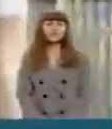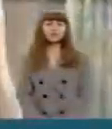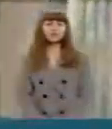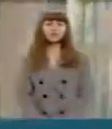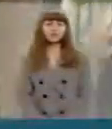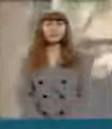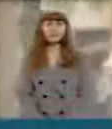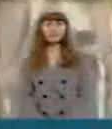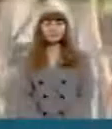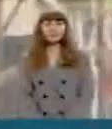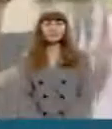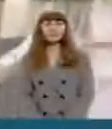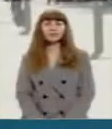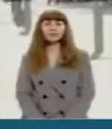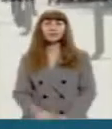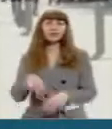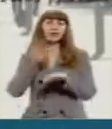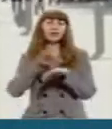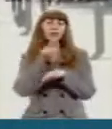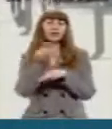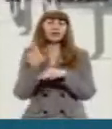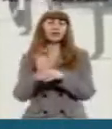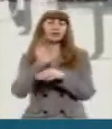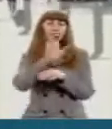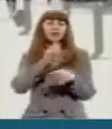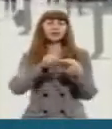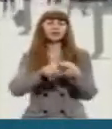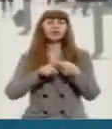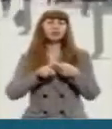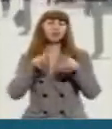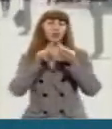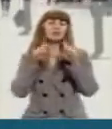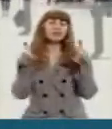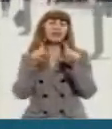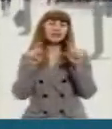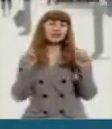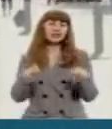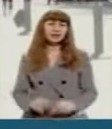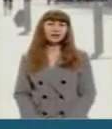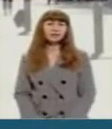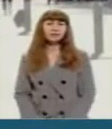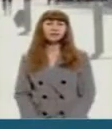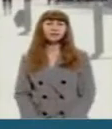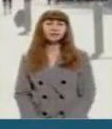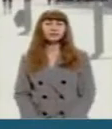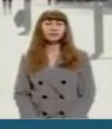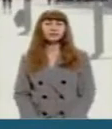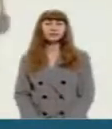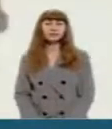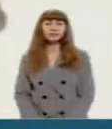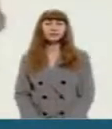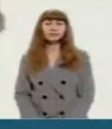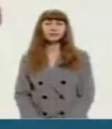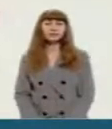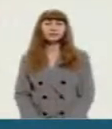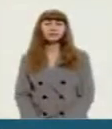стационарына жатқызылды. Эпидемияға қарсы іс-шаралар жалғасуда. 2020 жылдың 28 маусымдағы жағдай бойынша Қостанай